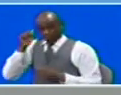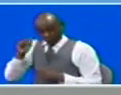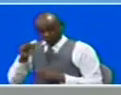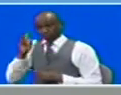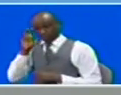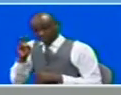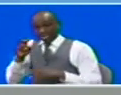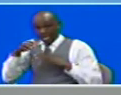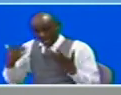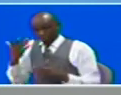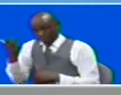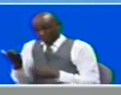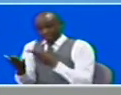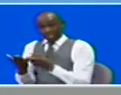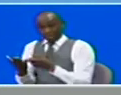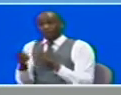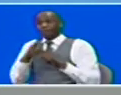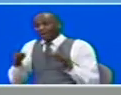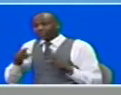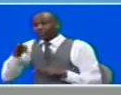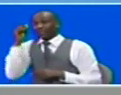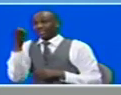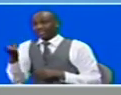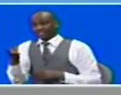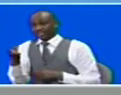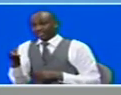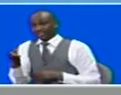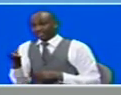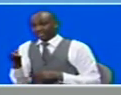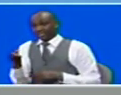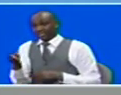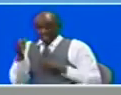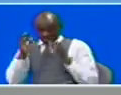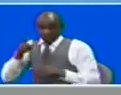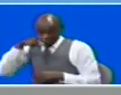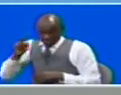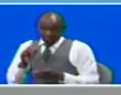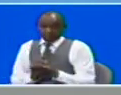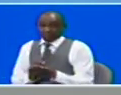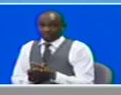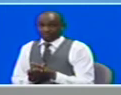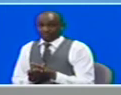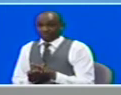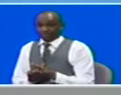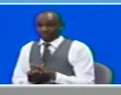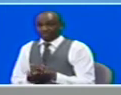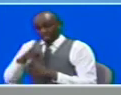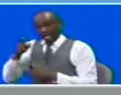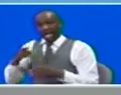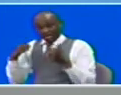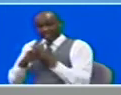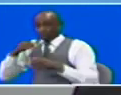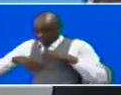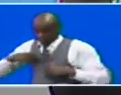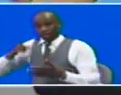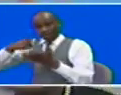kuangalia makaratasi hayo. Lakini utapata vyama kama umeshapata idhini ya Ethics and Anti-Corruption